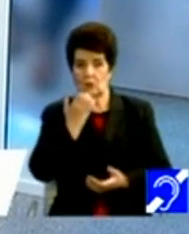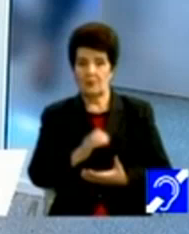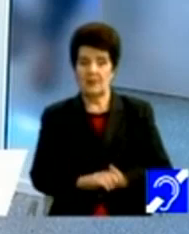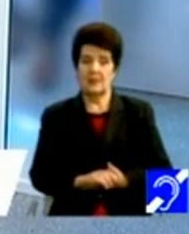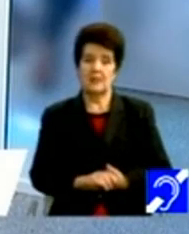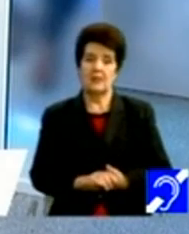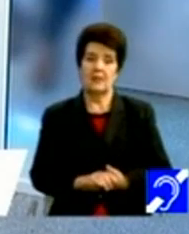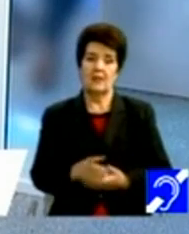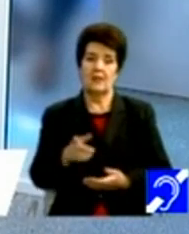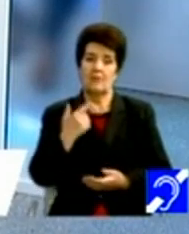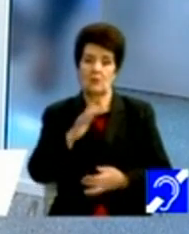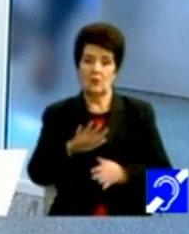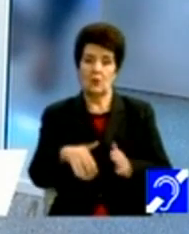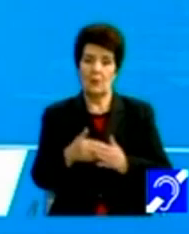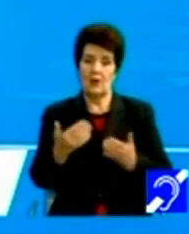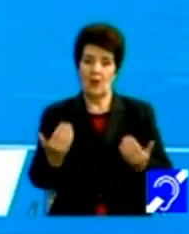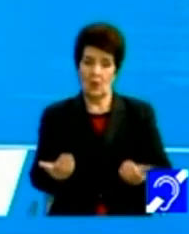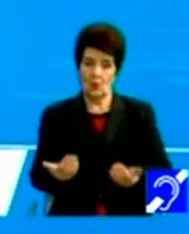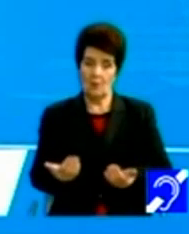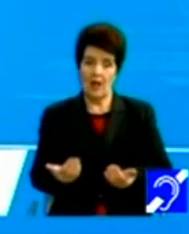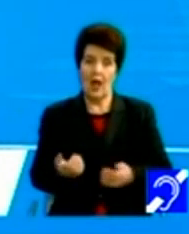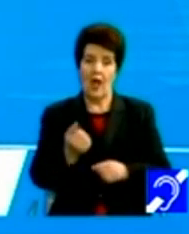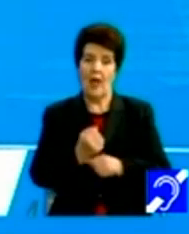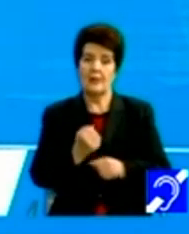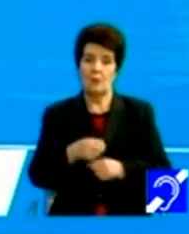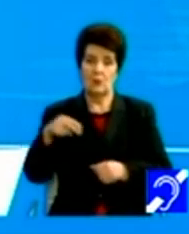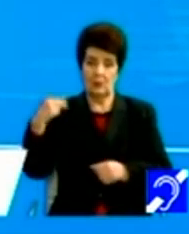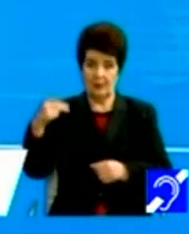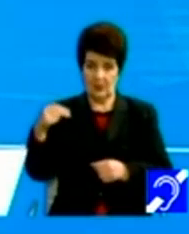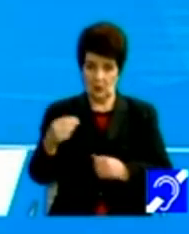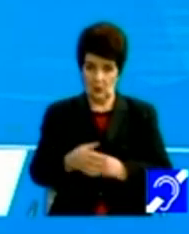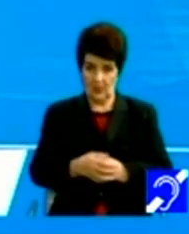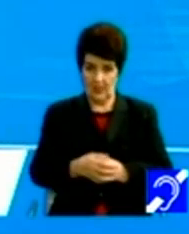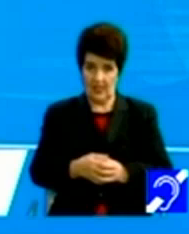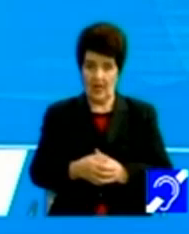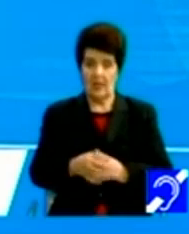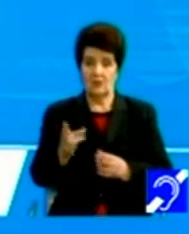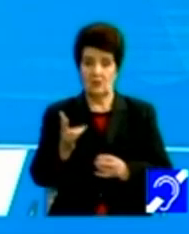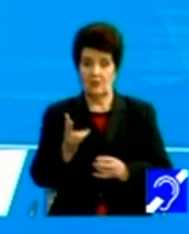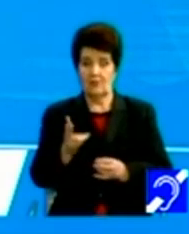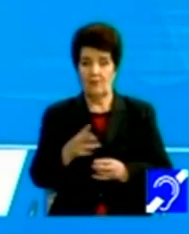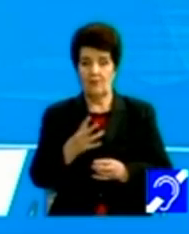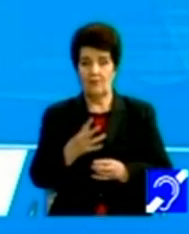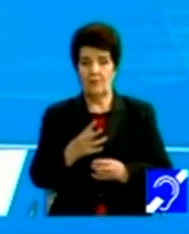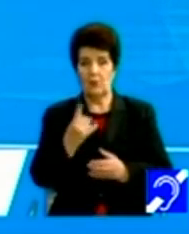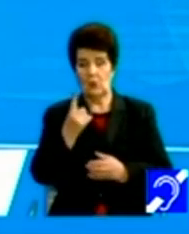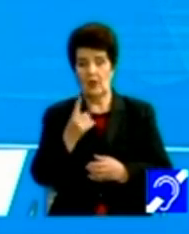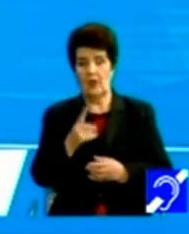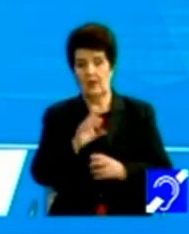vorbit și până acum despre atribuțiile președintelui. E bine să le reamintim pe scurt, vedem un material și revenim.